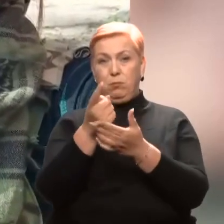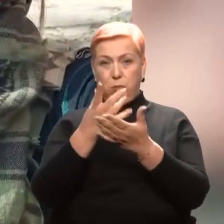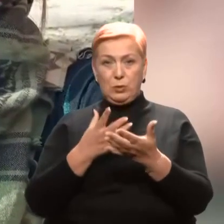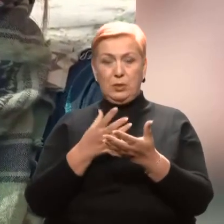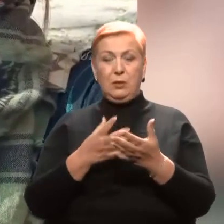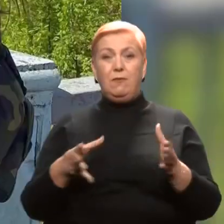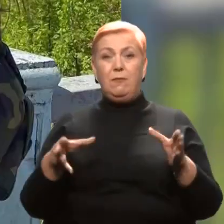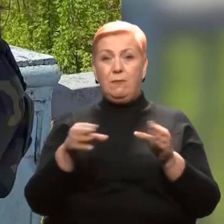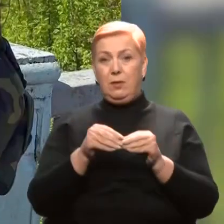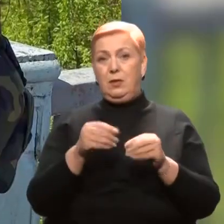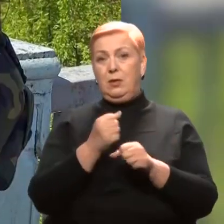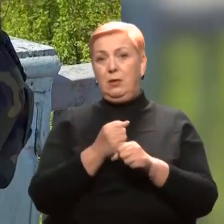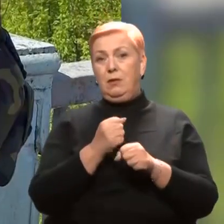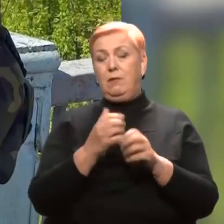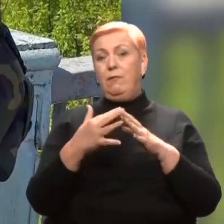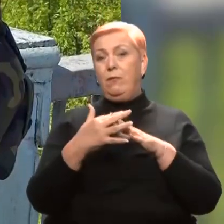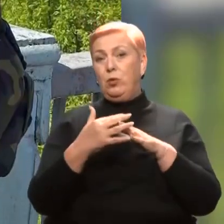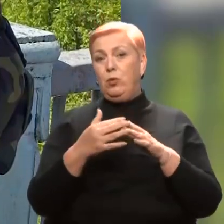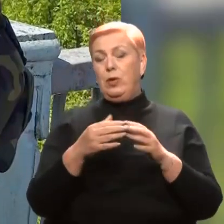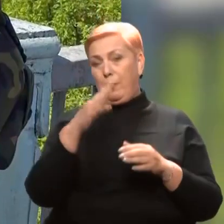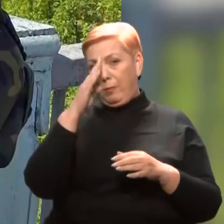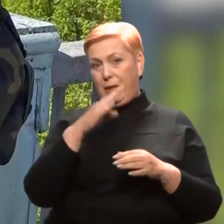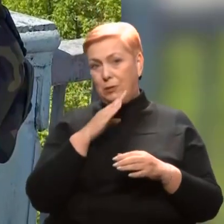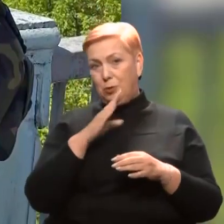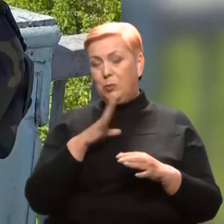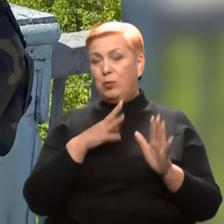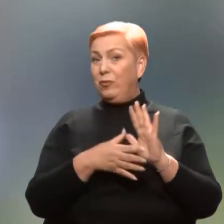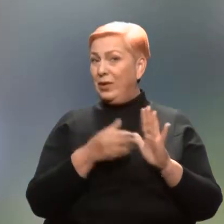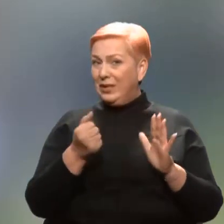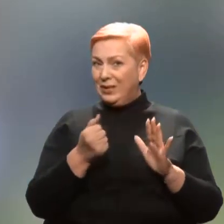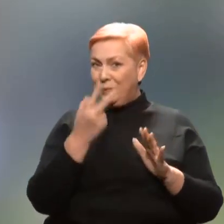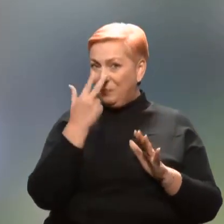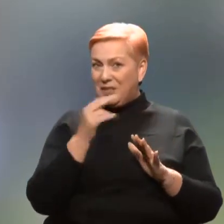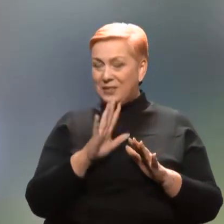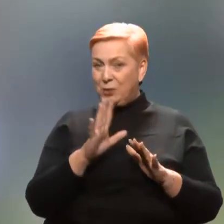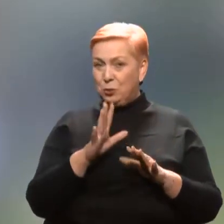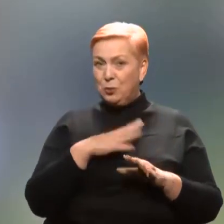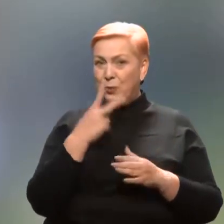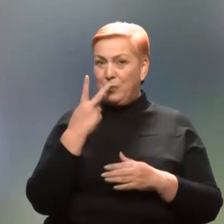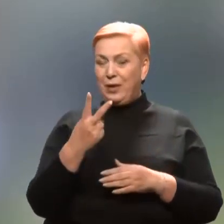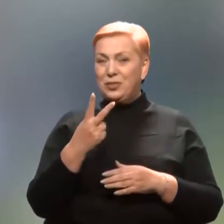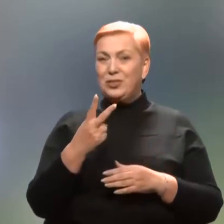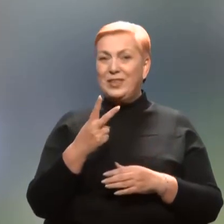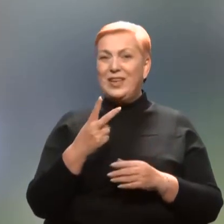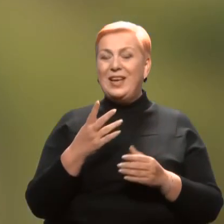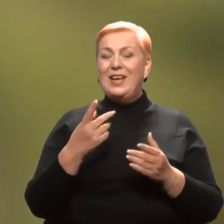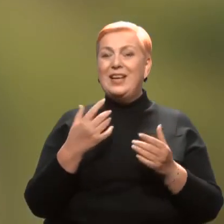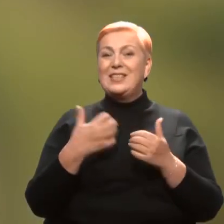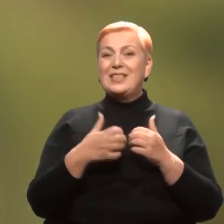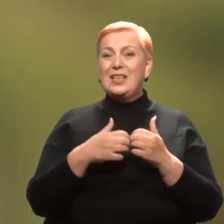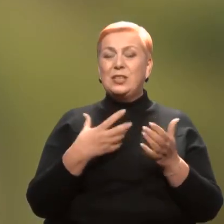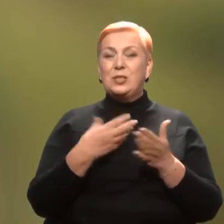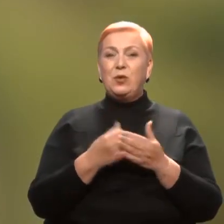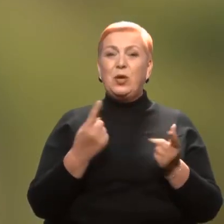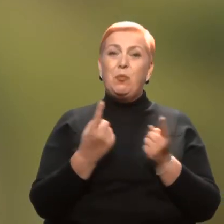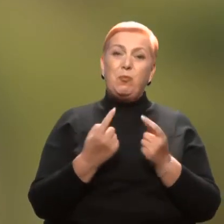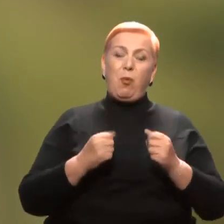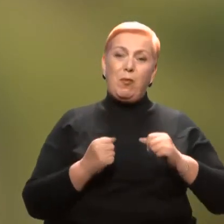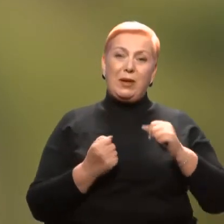її батько. Був такий трохи виклик для мене, тому що мені було незвично бачити тата, скажімо так, серед своїх побратимів. Коли має